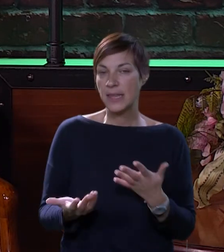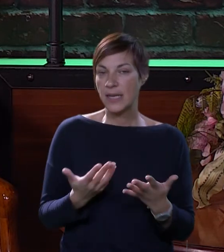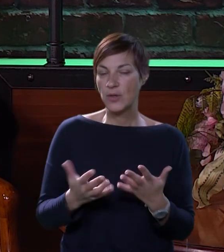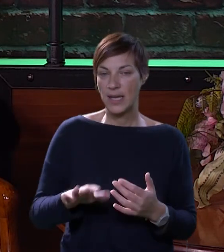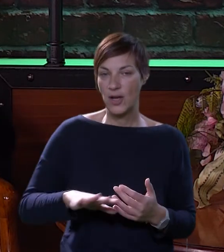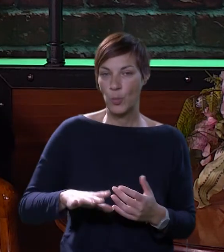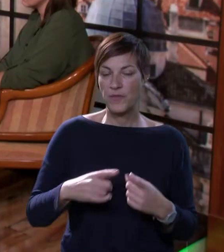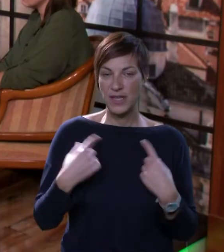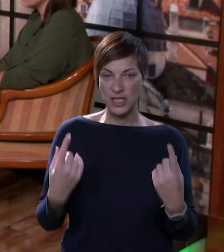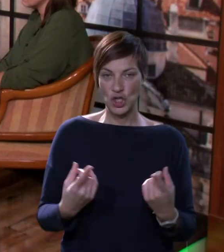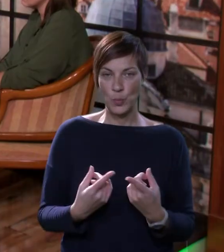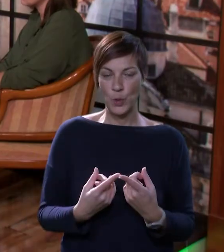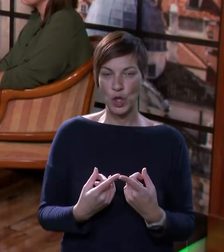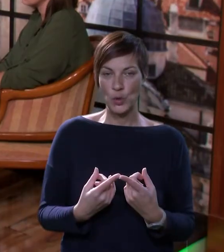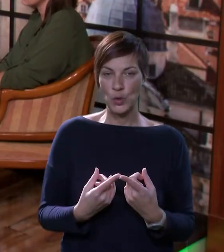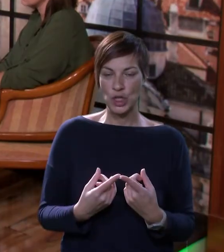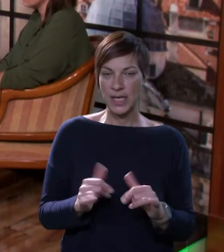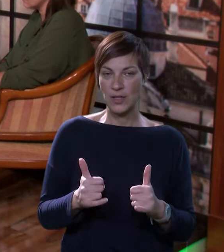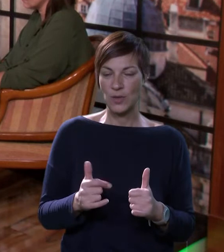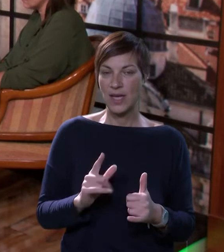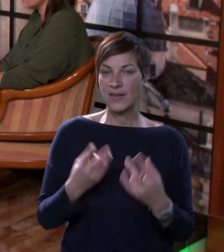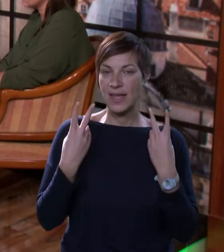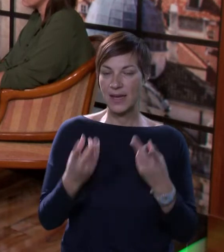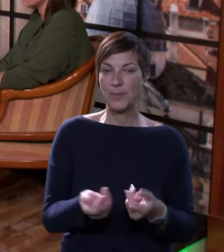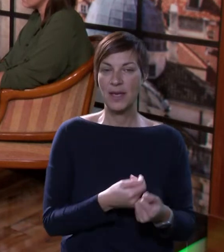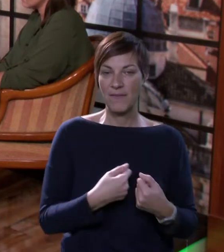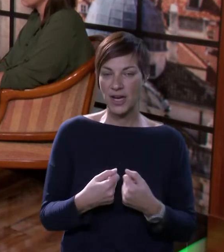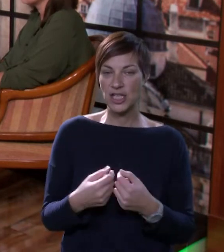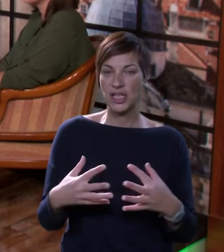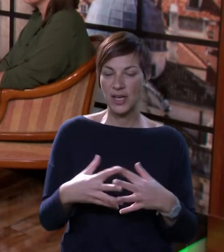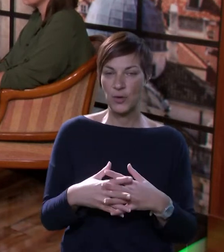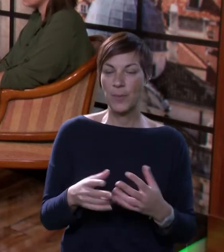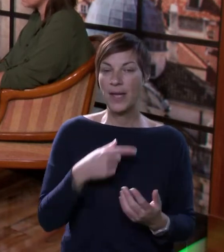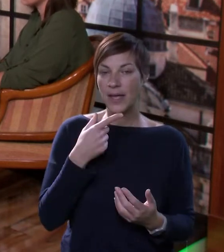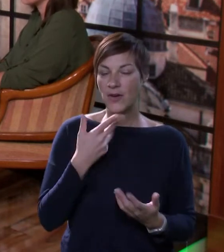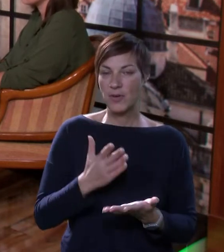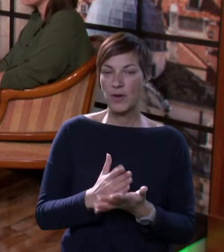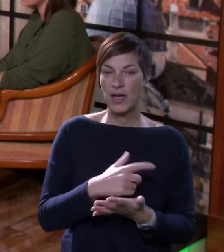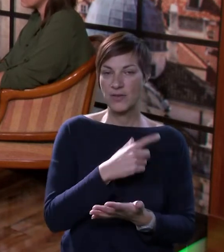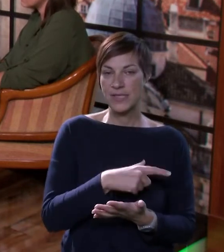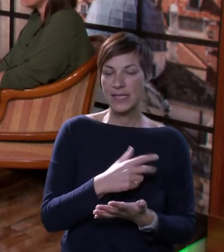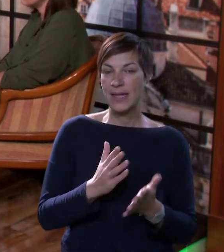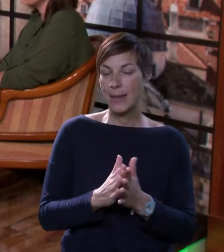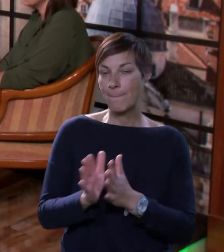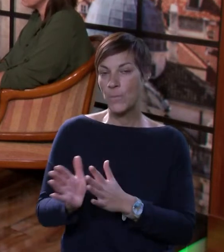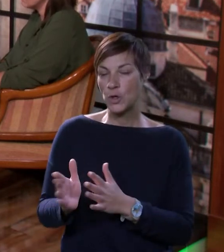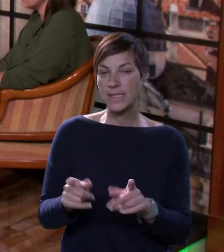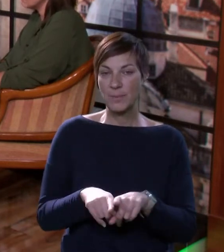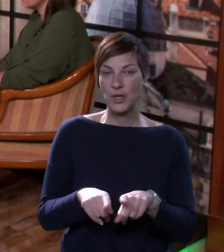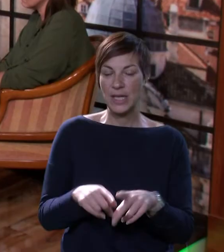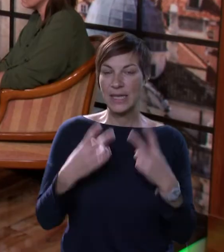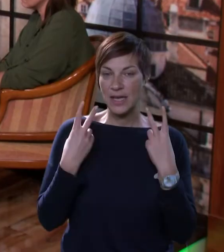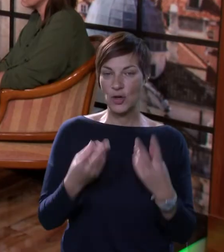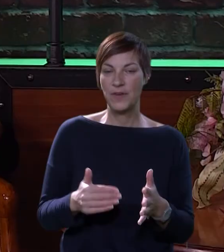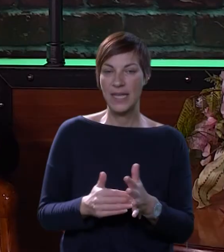nekom vrtičkom okruženju, naravno da nam je bitna grupna kohezija i naravno govorim kako je svako dijete posebno i svako dijete je